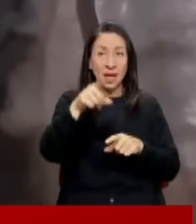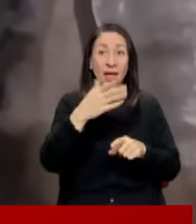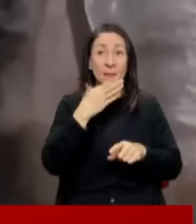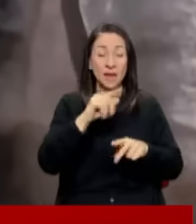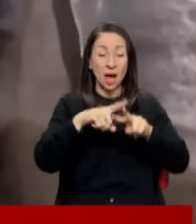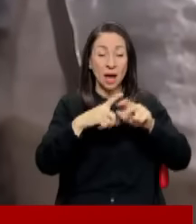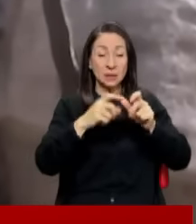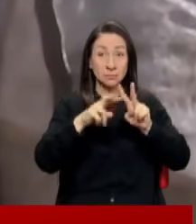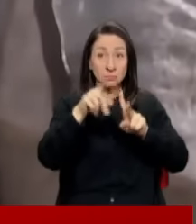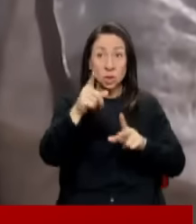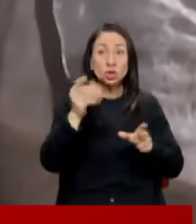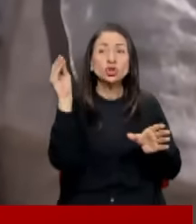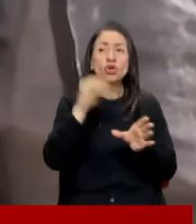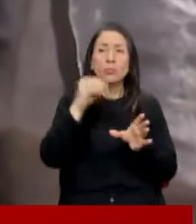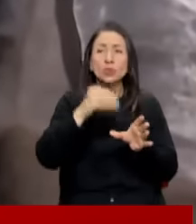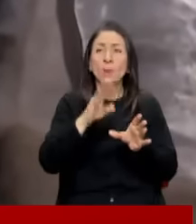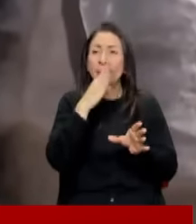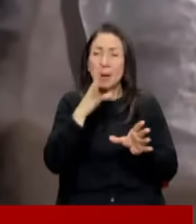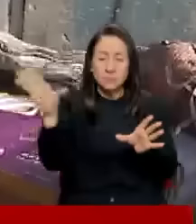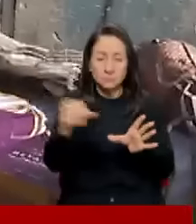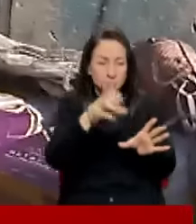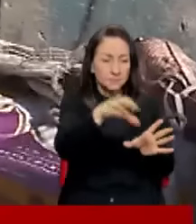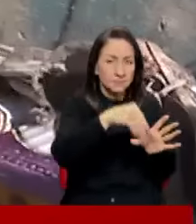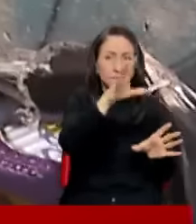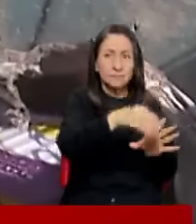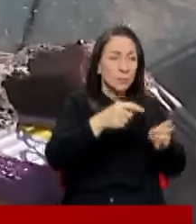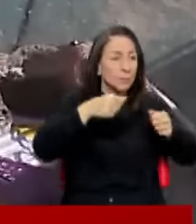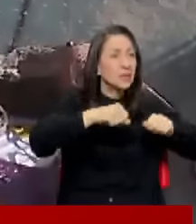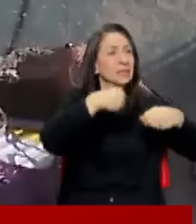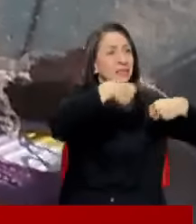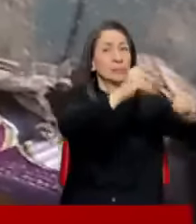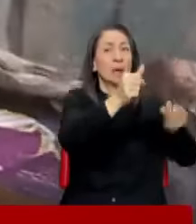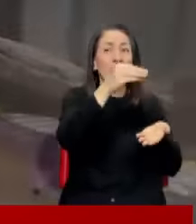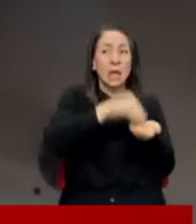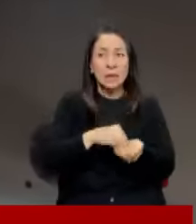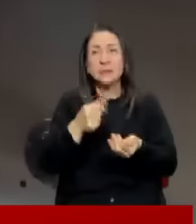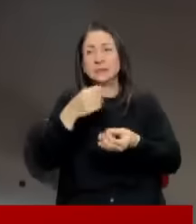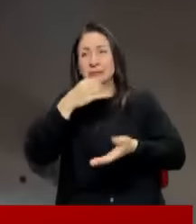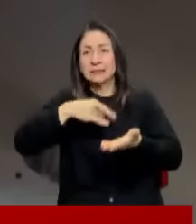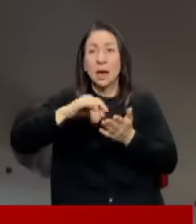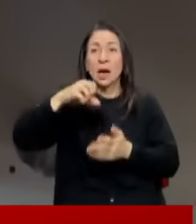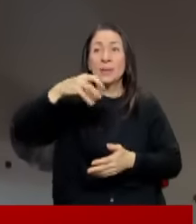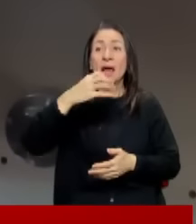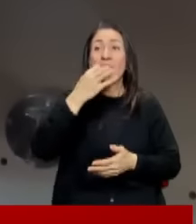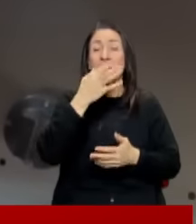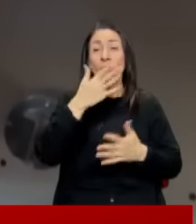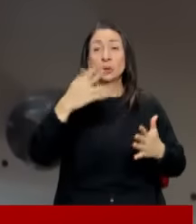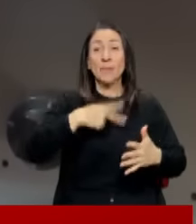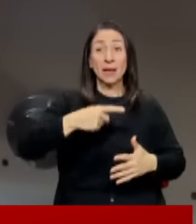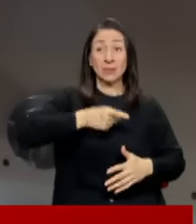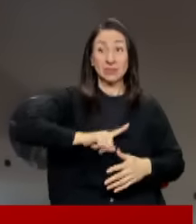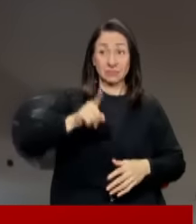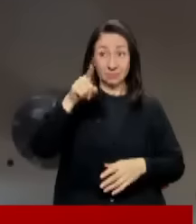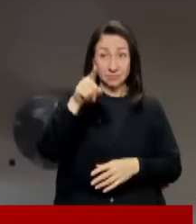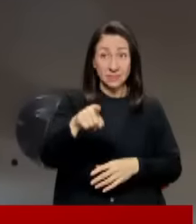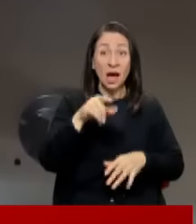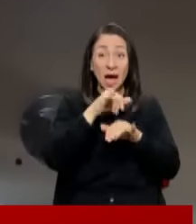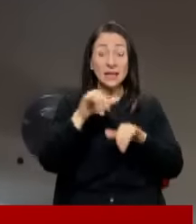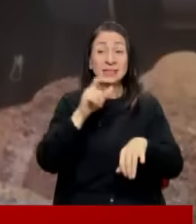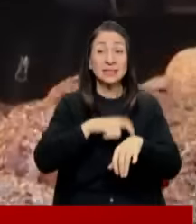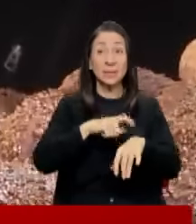emekli Asım Yıldız çöplerden karton toplayarak ancak geçinebiliyorum derken AK Parti'nin Ankara Büyükşehir Belediye Başkan adayı